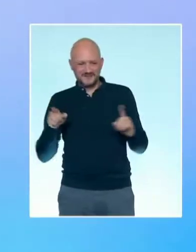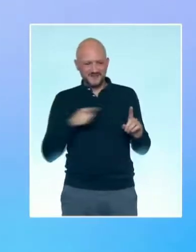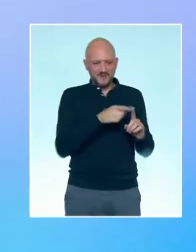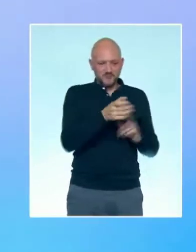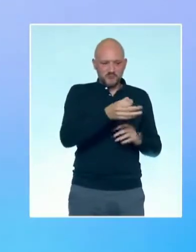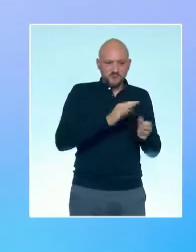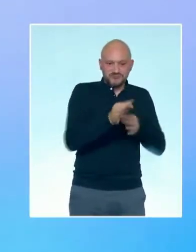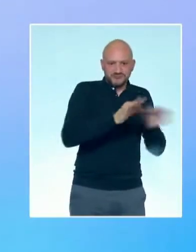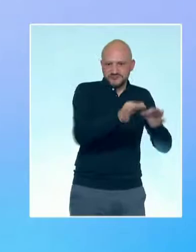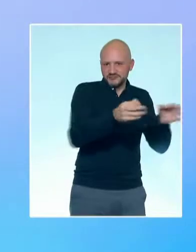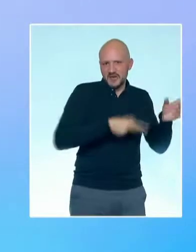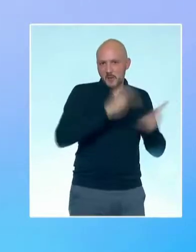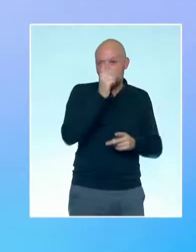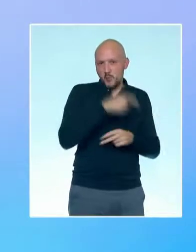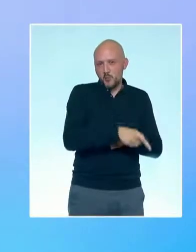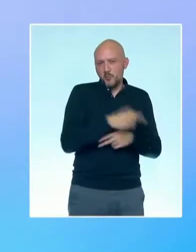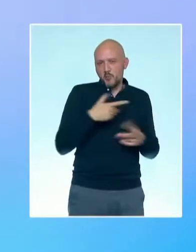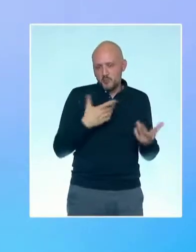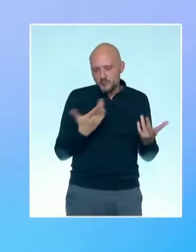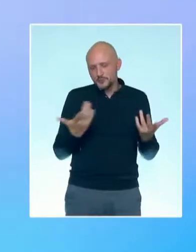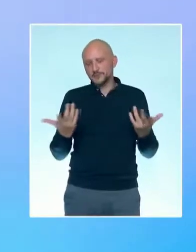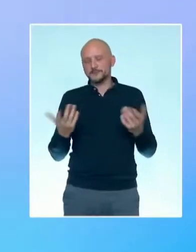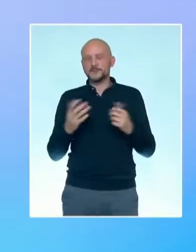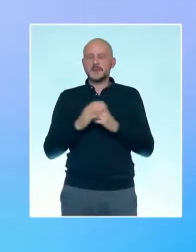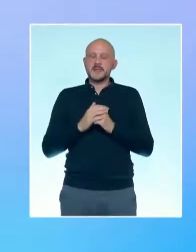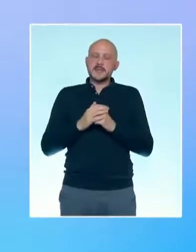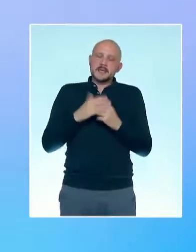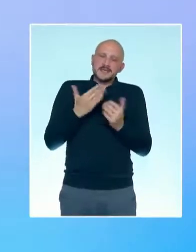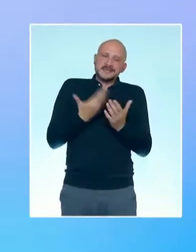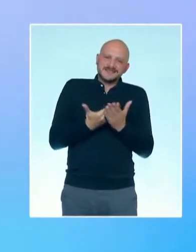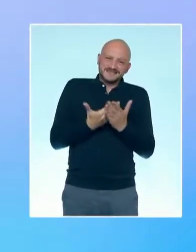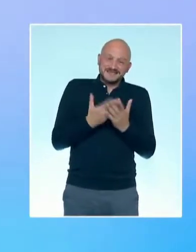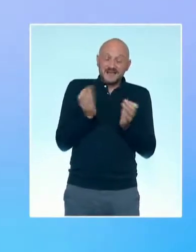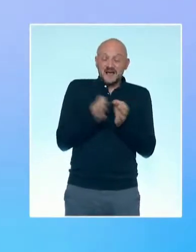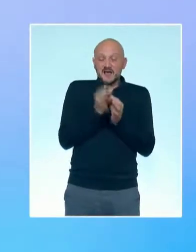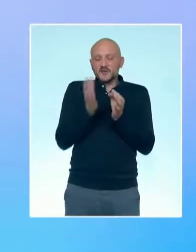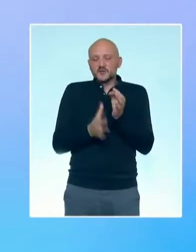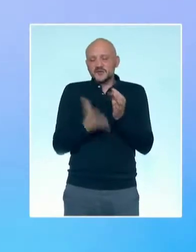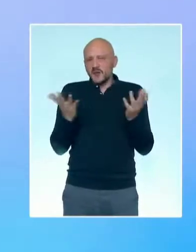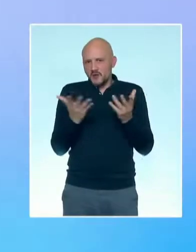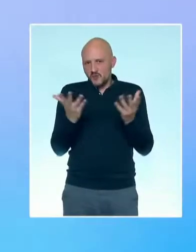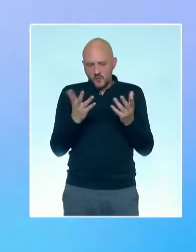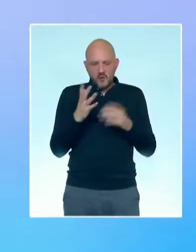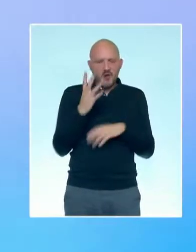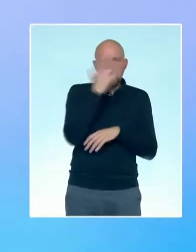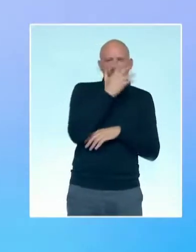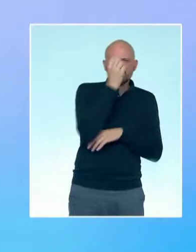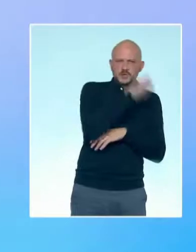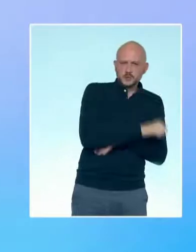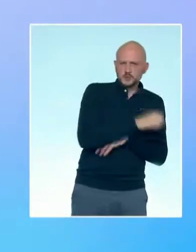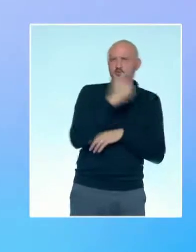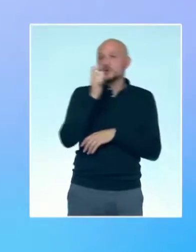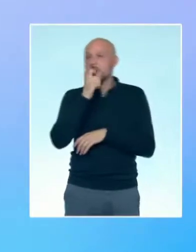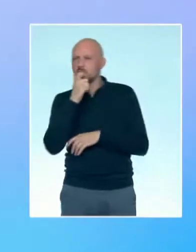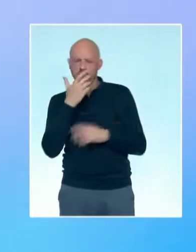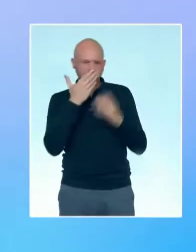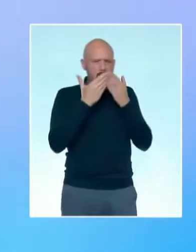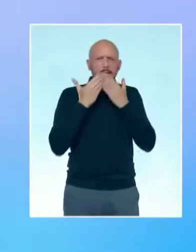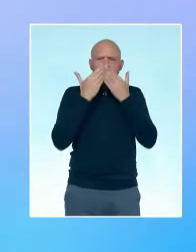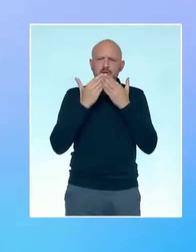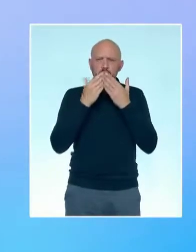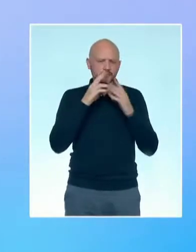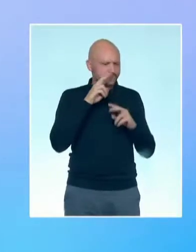rapport au variant précédent. Des études montrent, qu'en Afrique du Sud, aussi bien qu'en Angleterre, le virus pourrait